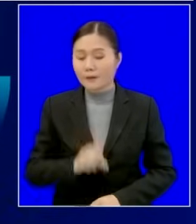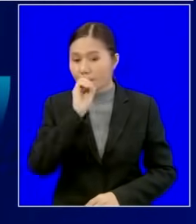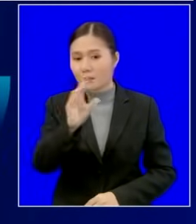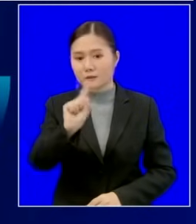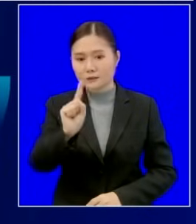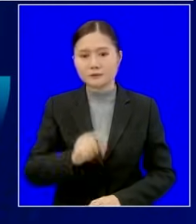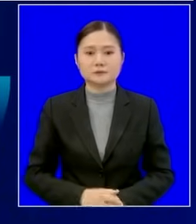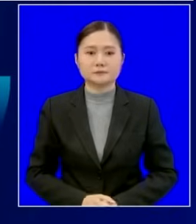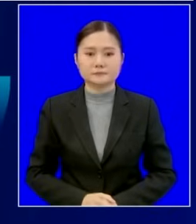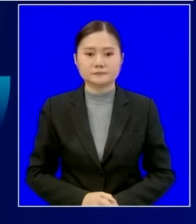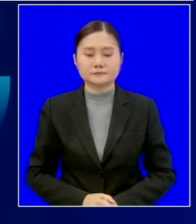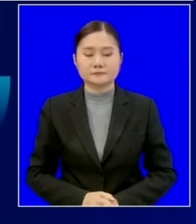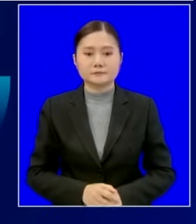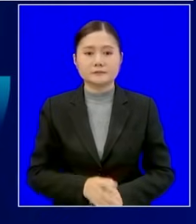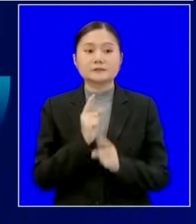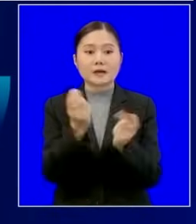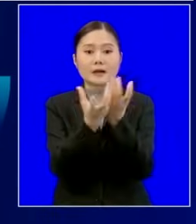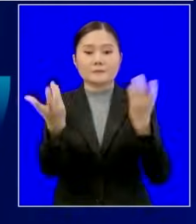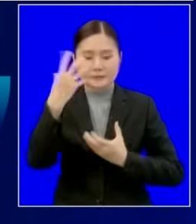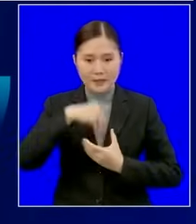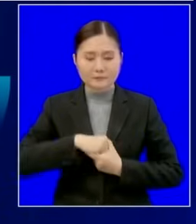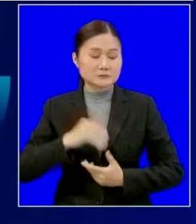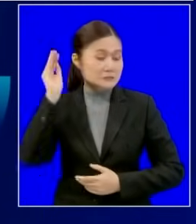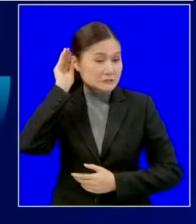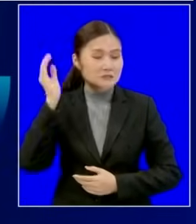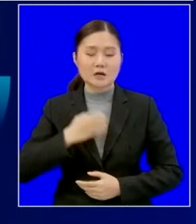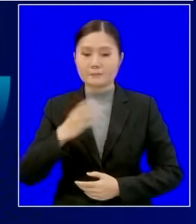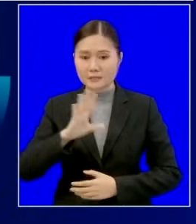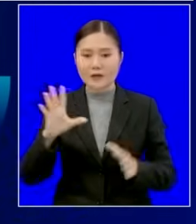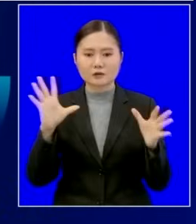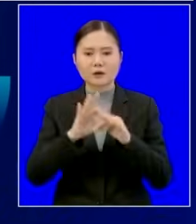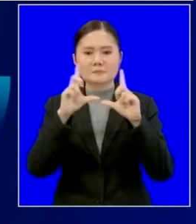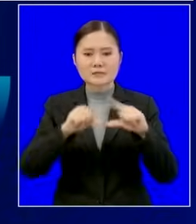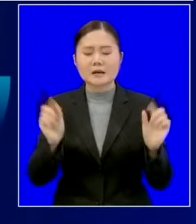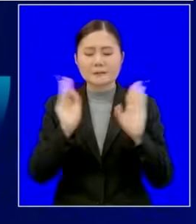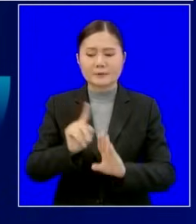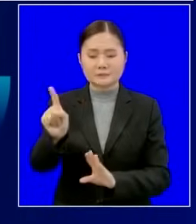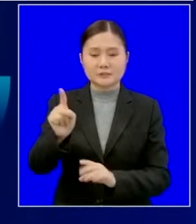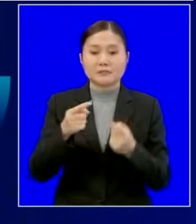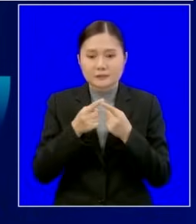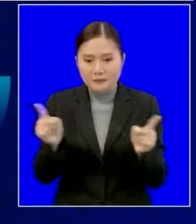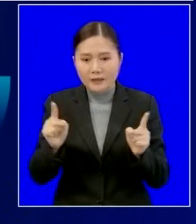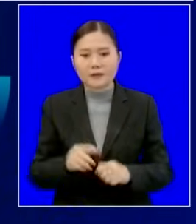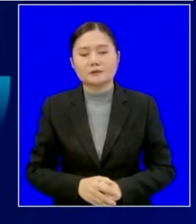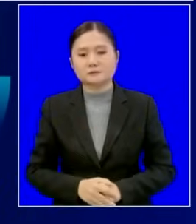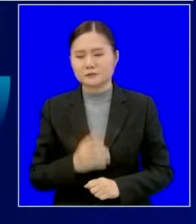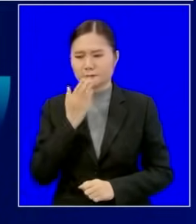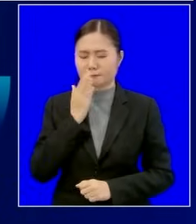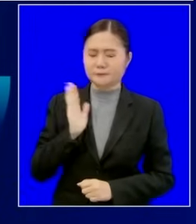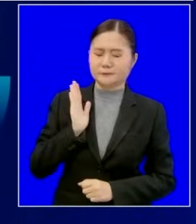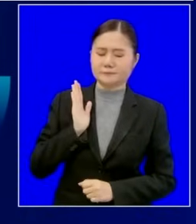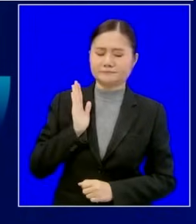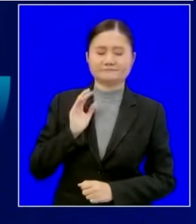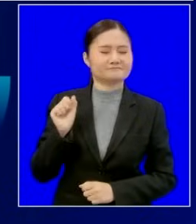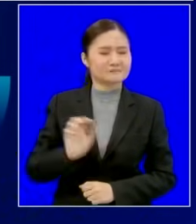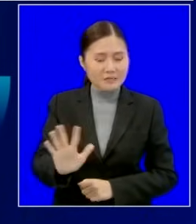าทางธรรมะไม่ได้อยากให้เชื่อในเรื่องของพวกนี ้ครับ แต่ว่าจะปฏิเสธเลยทีเดียวก็ไม่ใช่